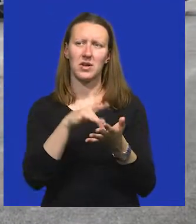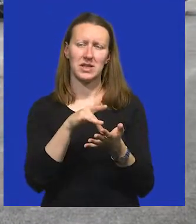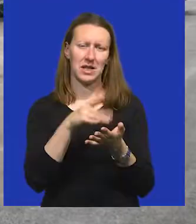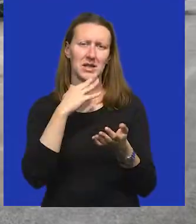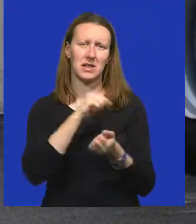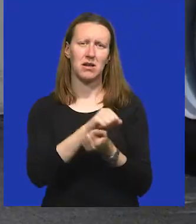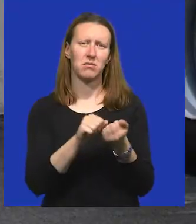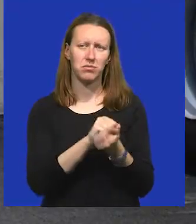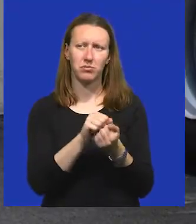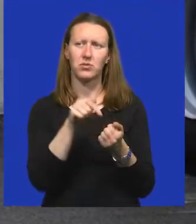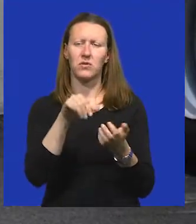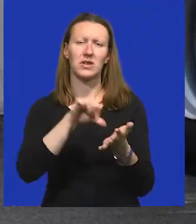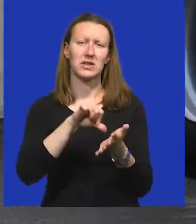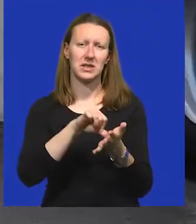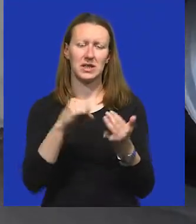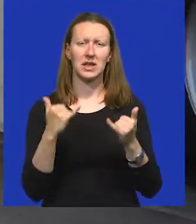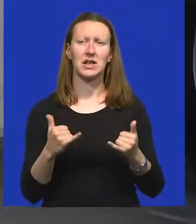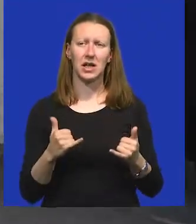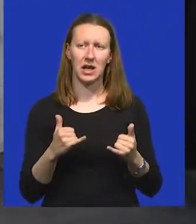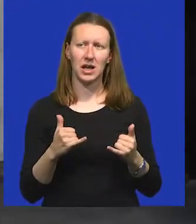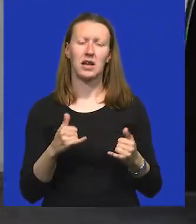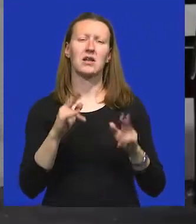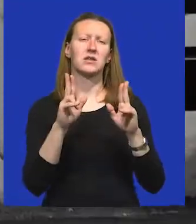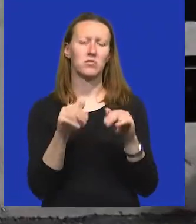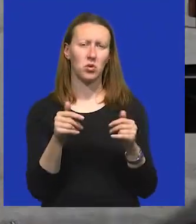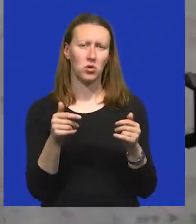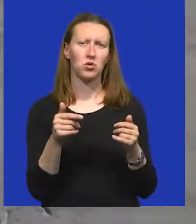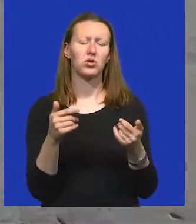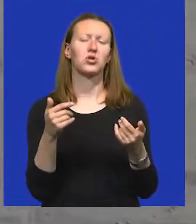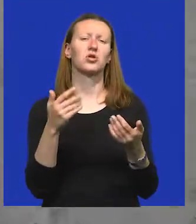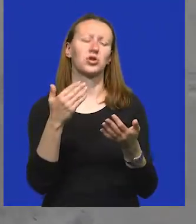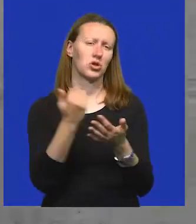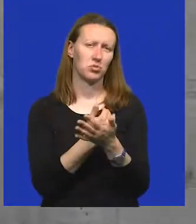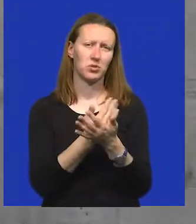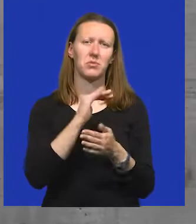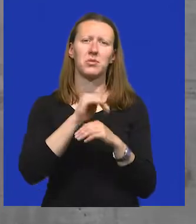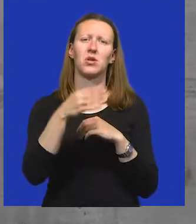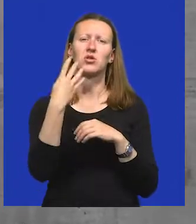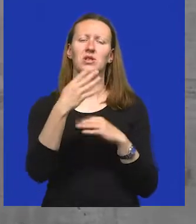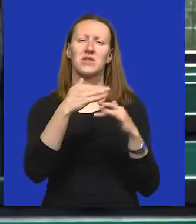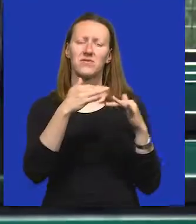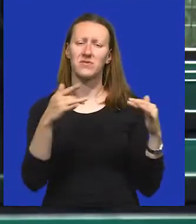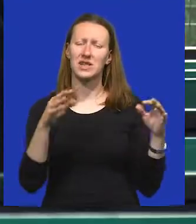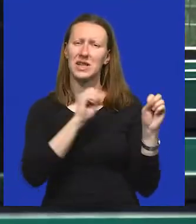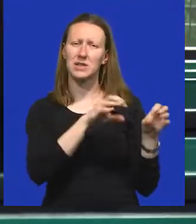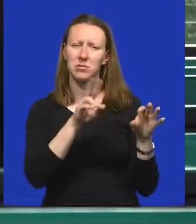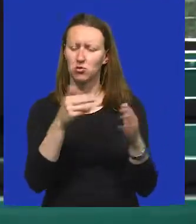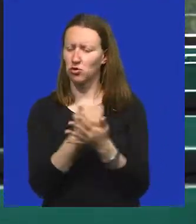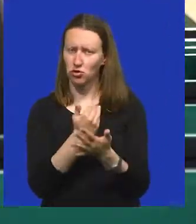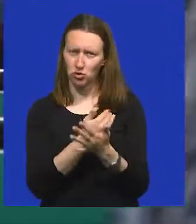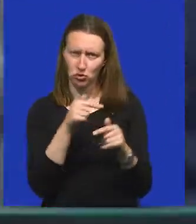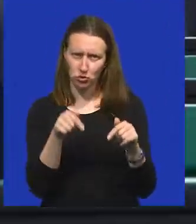di questo centro di riciclaggio. Questo centro oggi può raccogliere oltre 40 tipi di